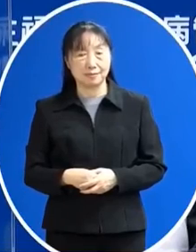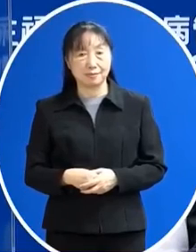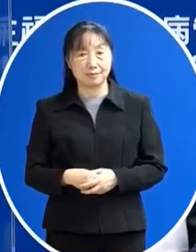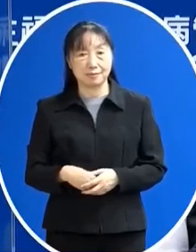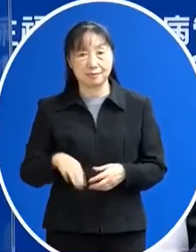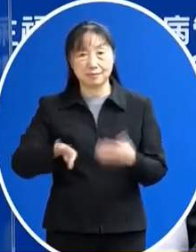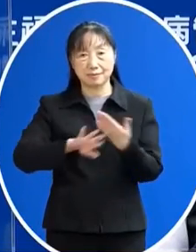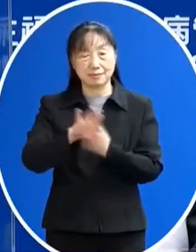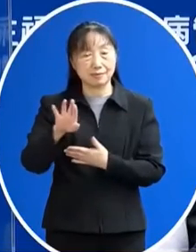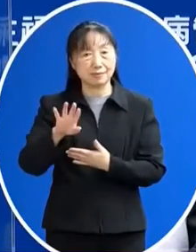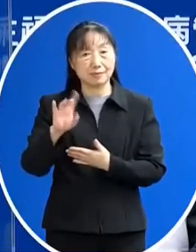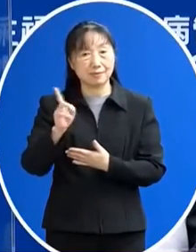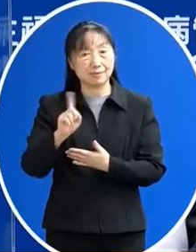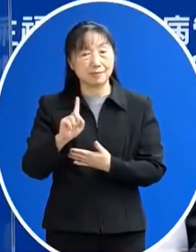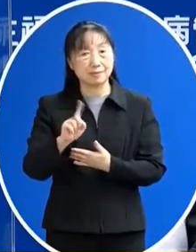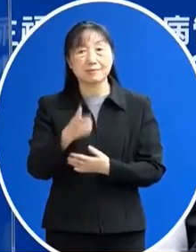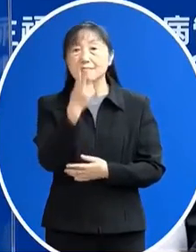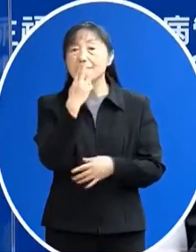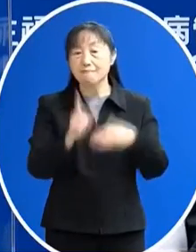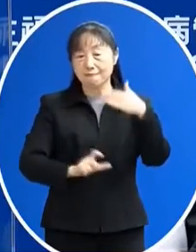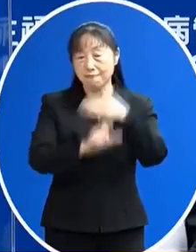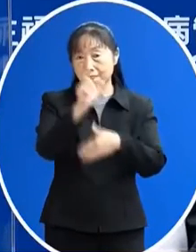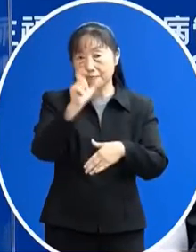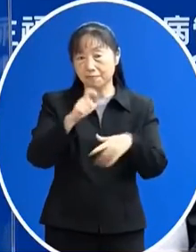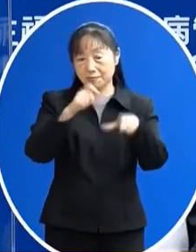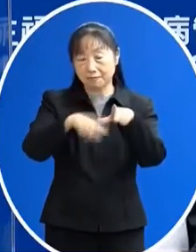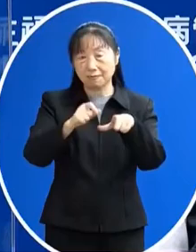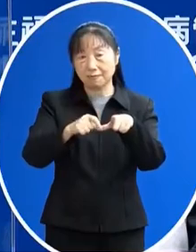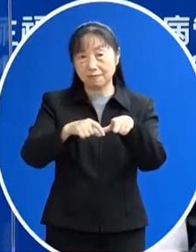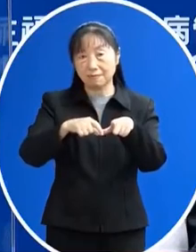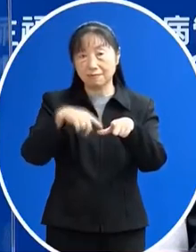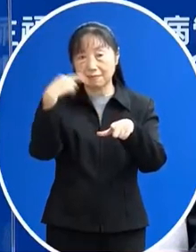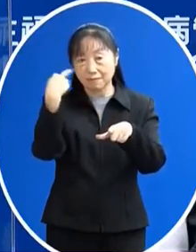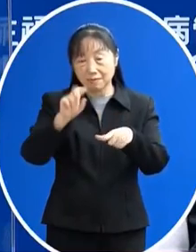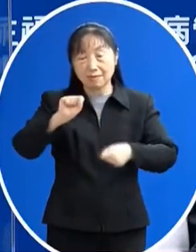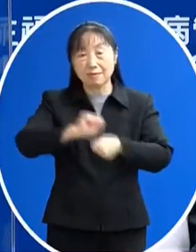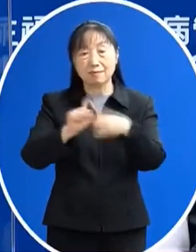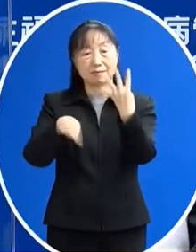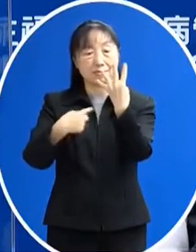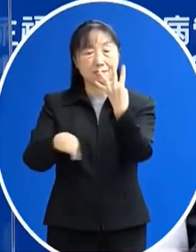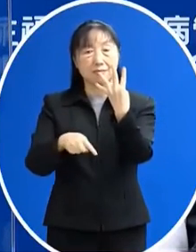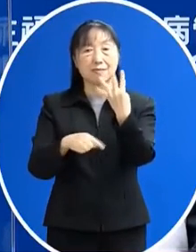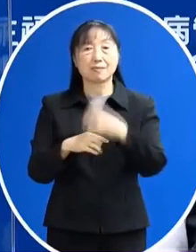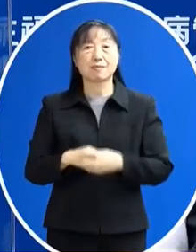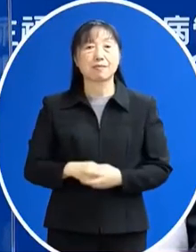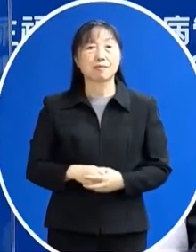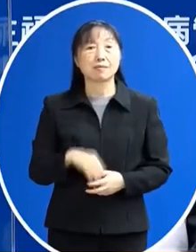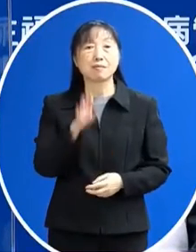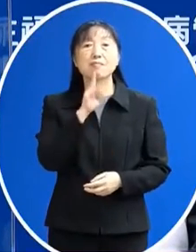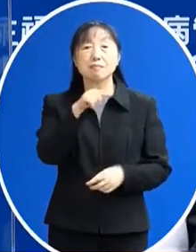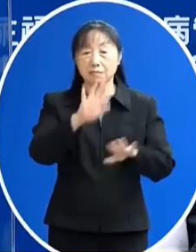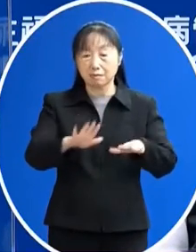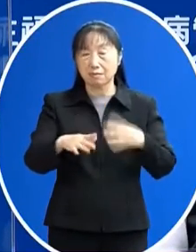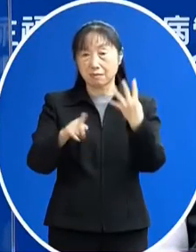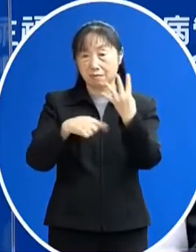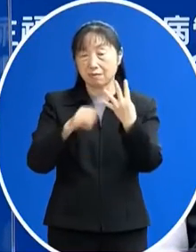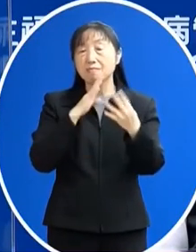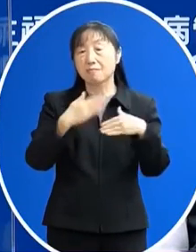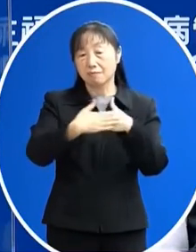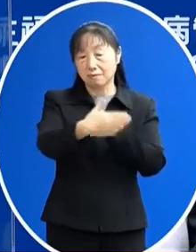另外在亚旭的部分又验出四位，不过这四位都是在隔离中，都